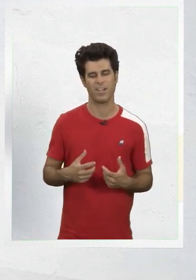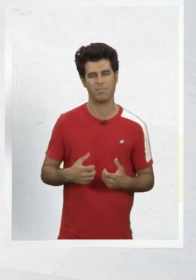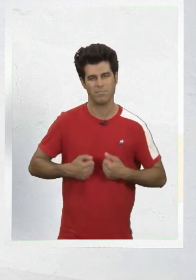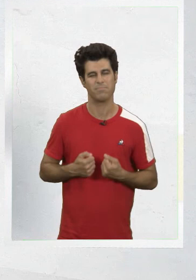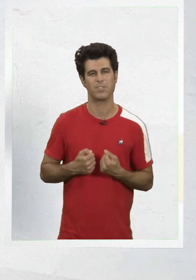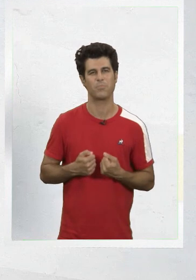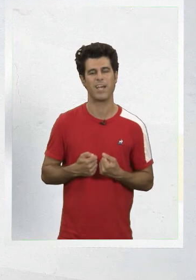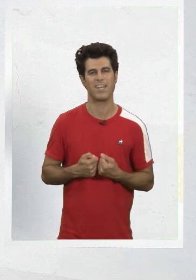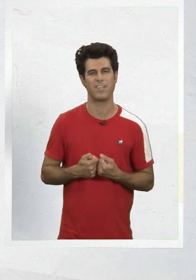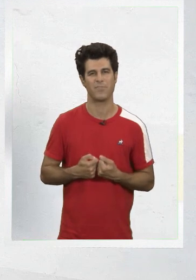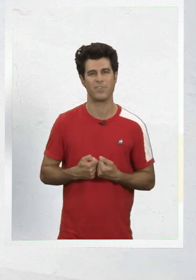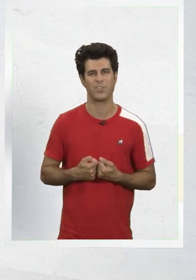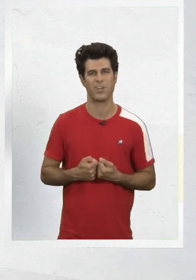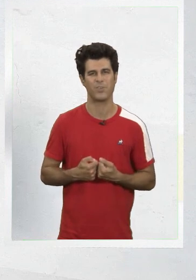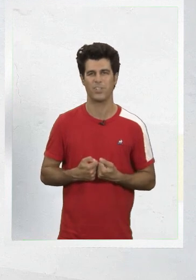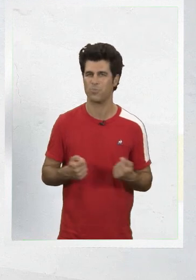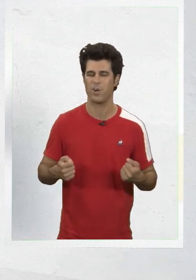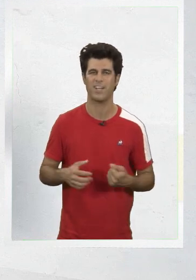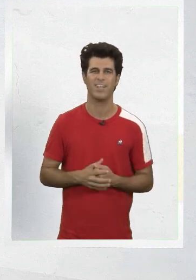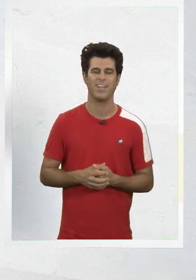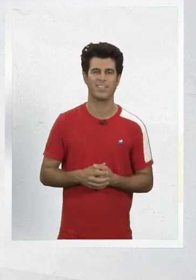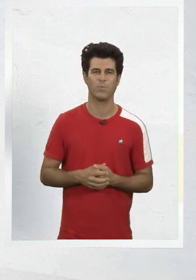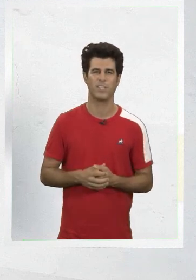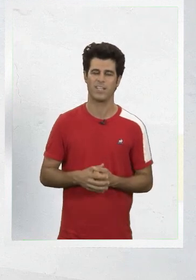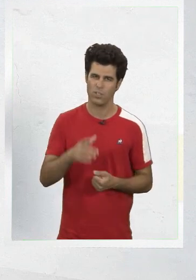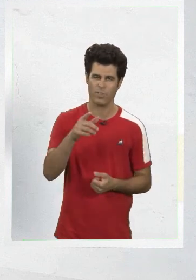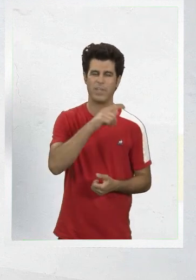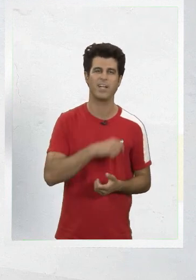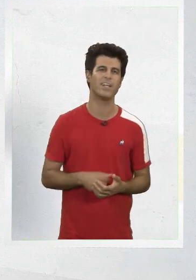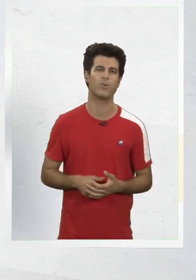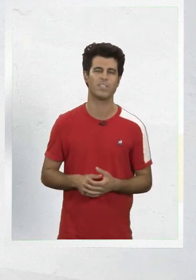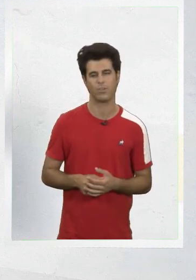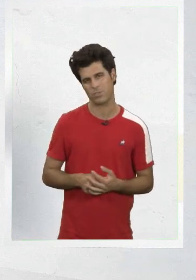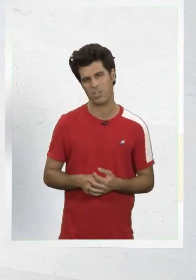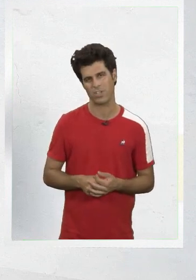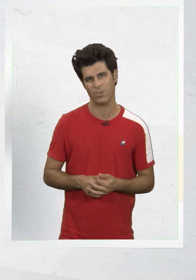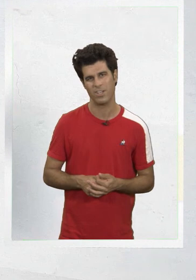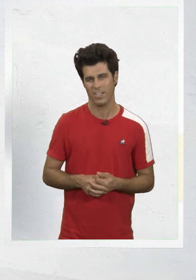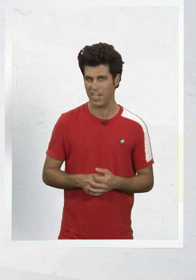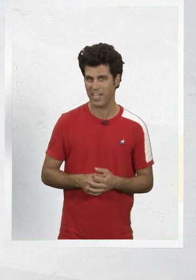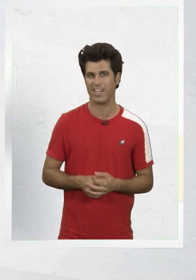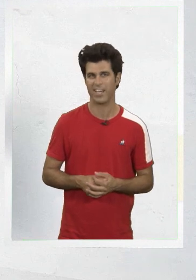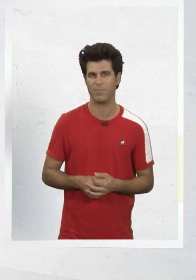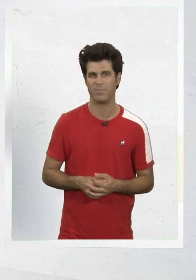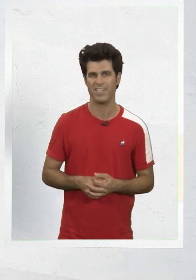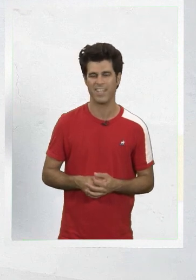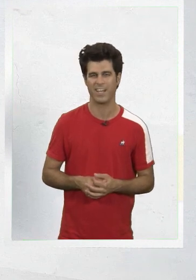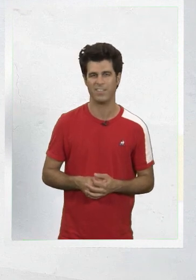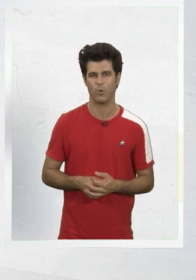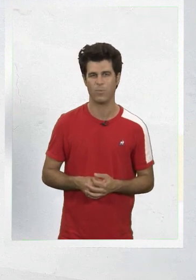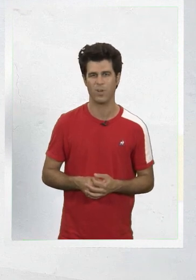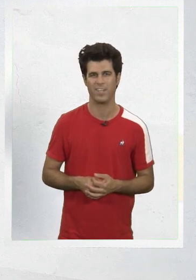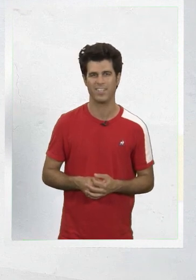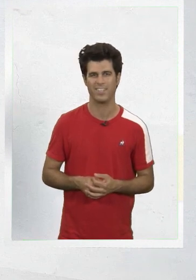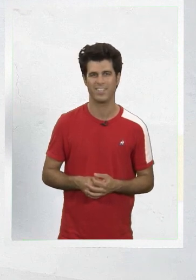הלב וגם משפיע על הנפש, נכון? לשמוע את המוזיקה הזאת ובעיקר לראות את היוזמה שלו, לנגן לכם, דיירי